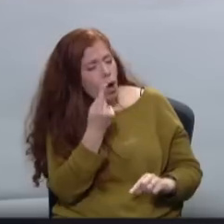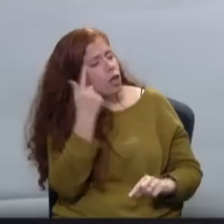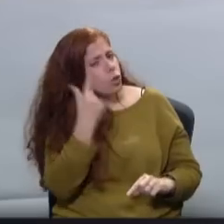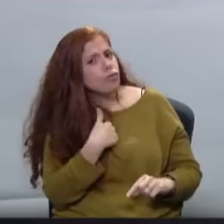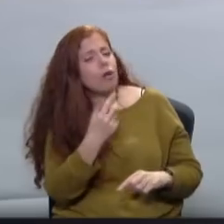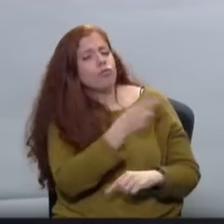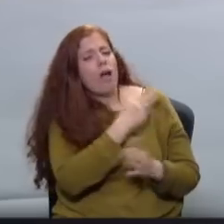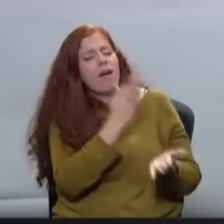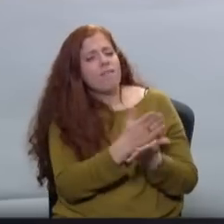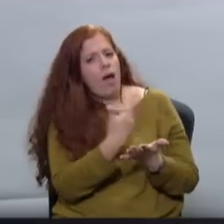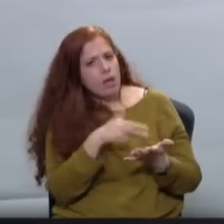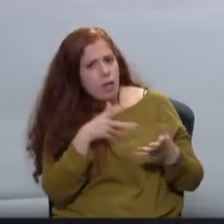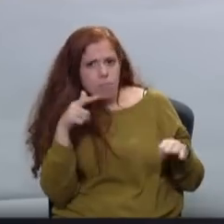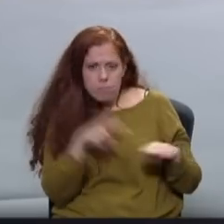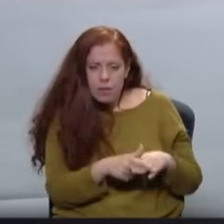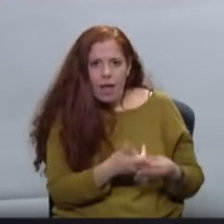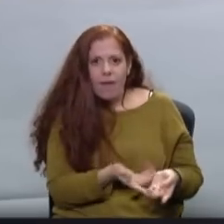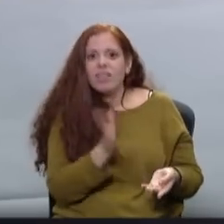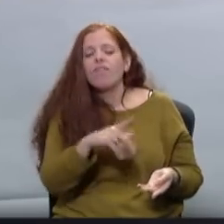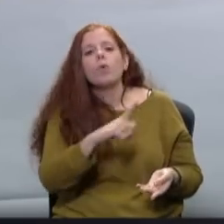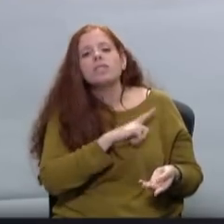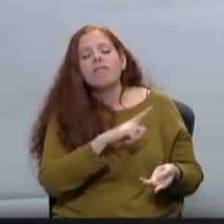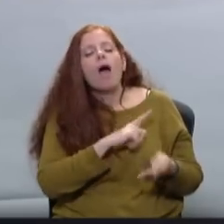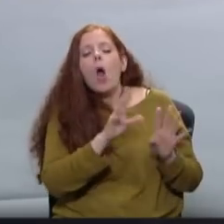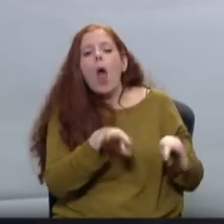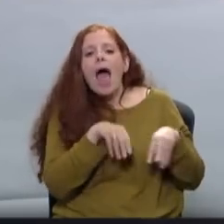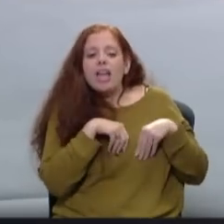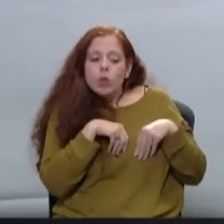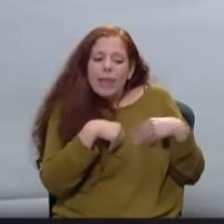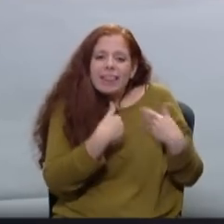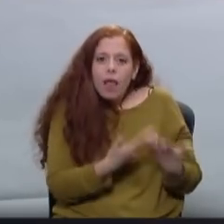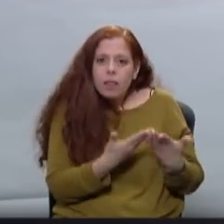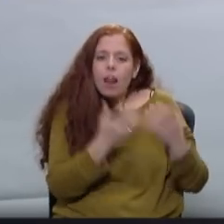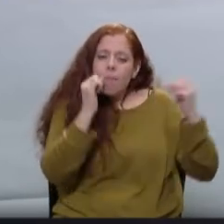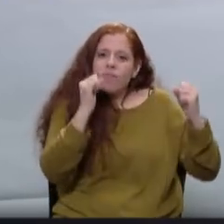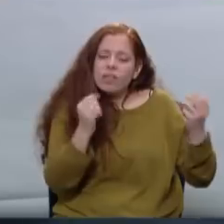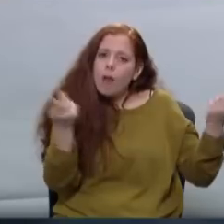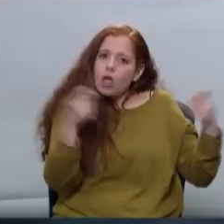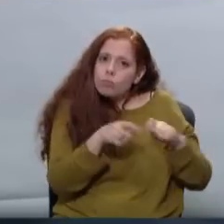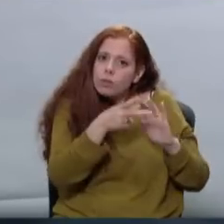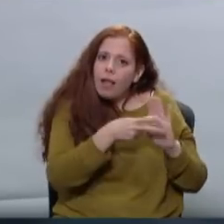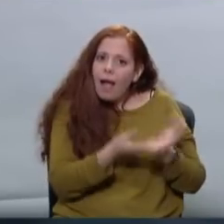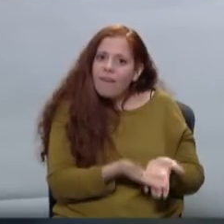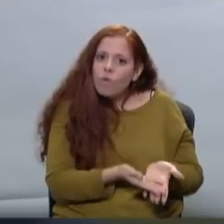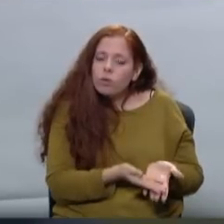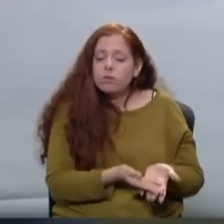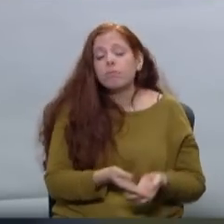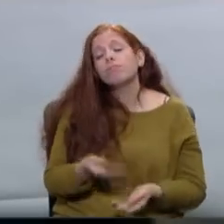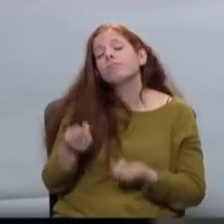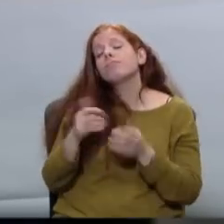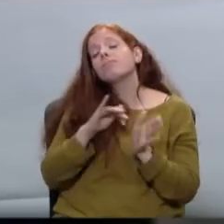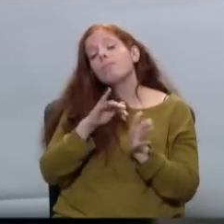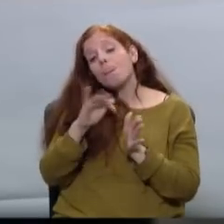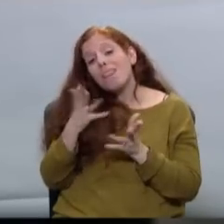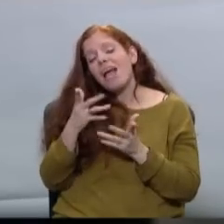הייתה נכנסת חזק. אפילו צבא לא היה נותן למפגינים להשבית מערך רכבות כזה. אז העניין הוא שבקנדה הנושא הזה הוא